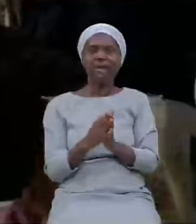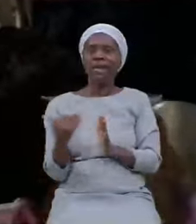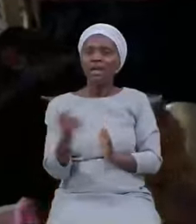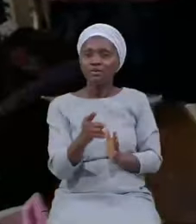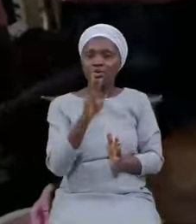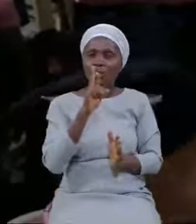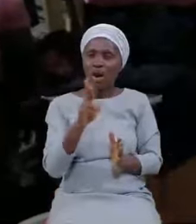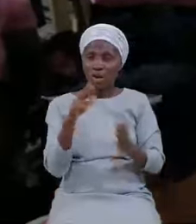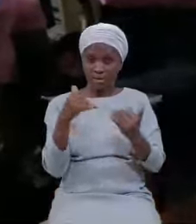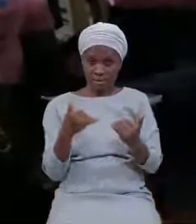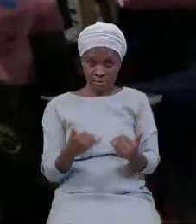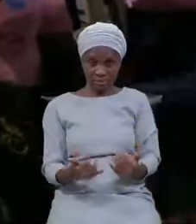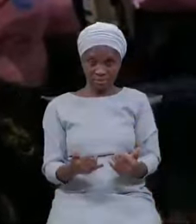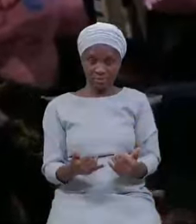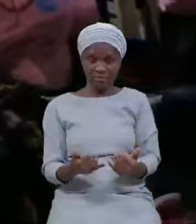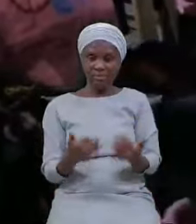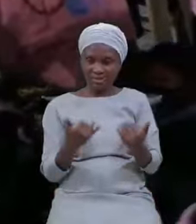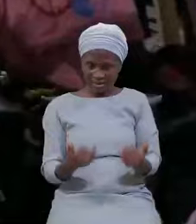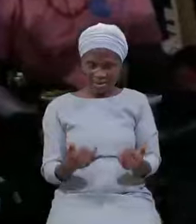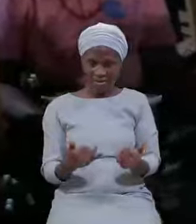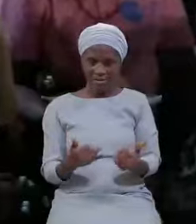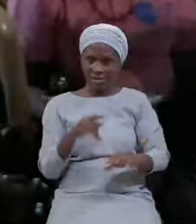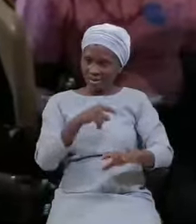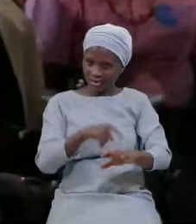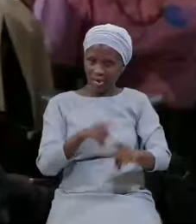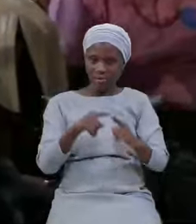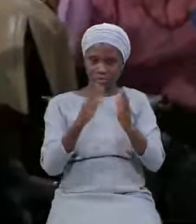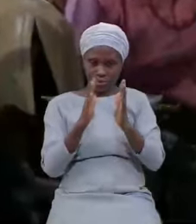tête baissée, les yeux fermés.